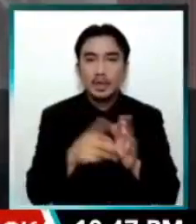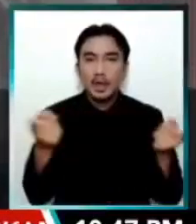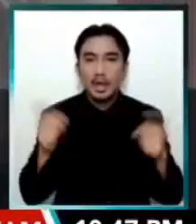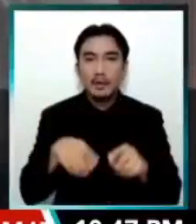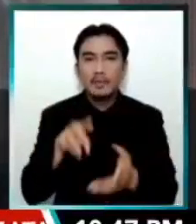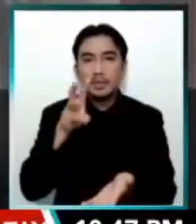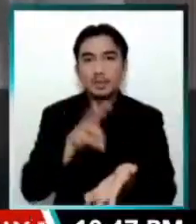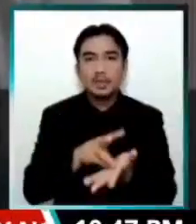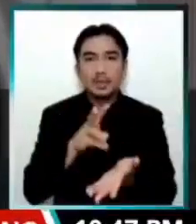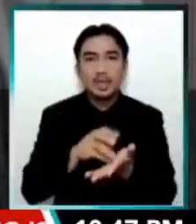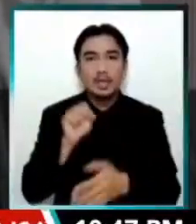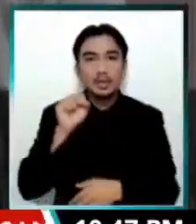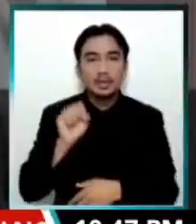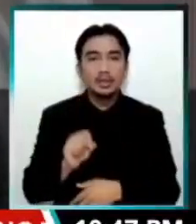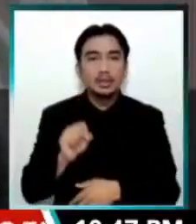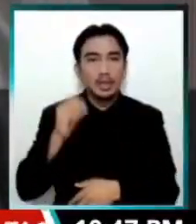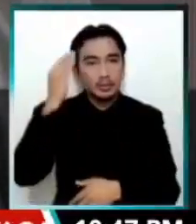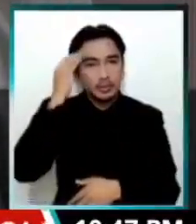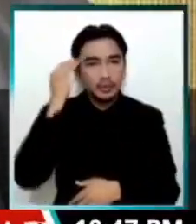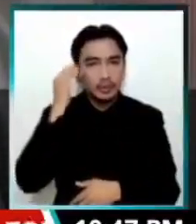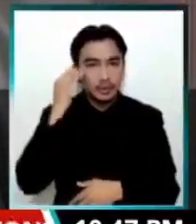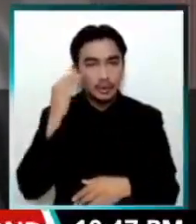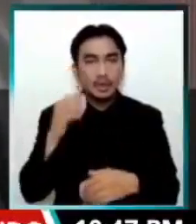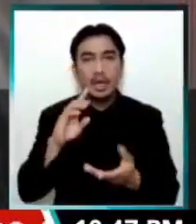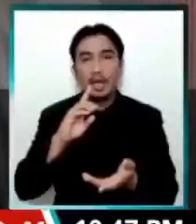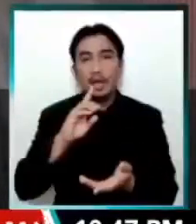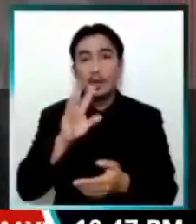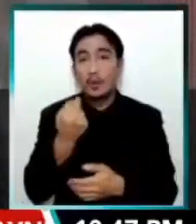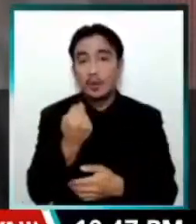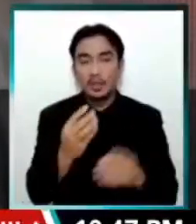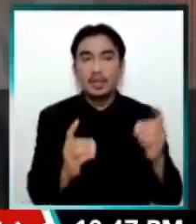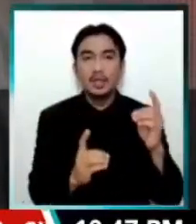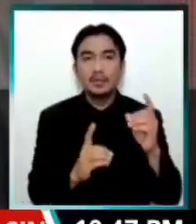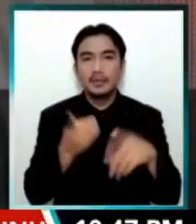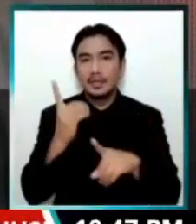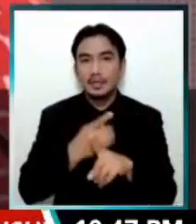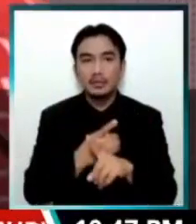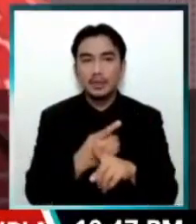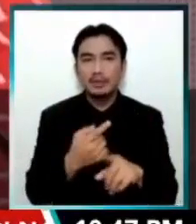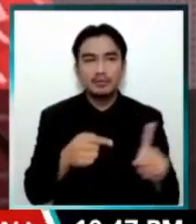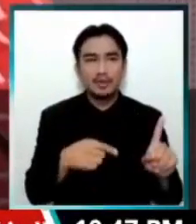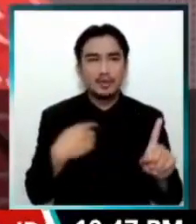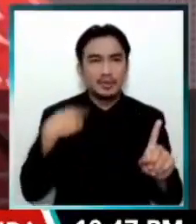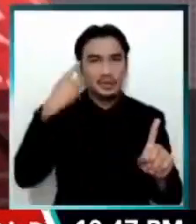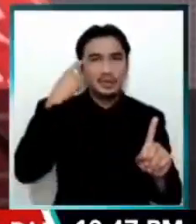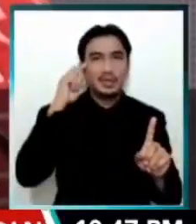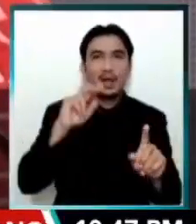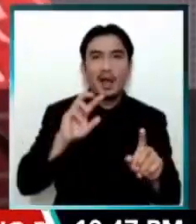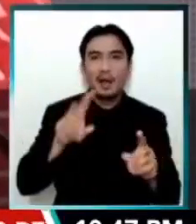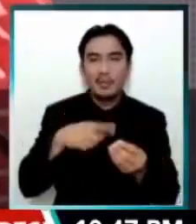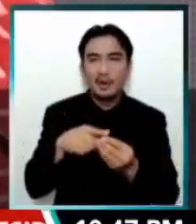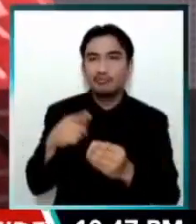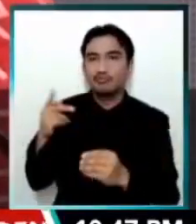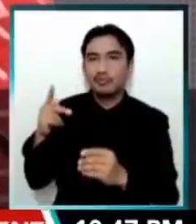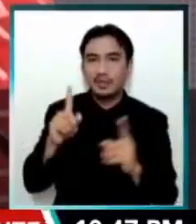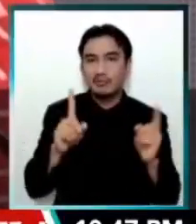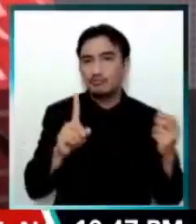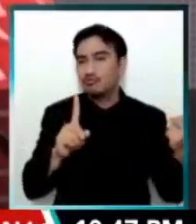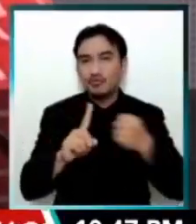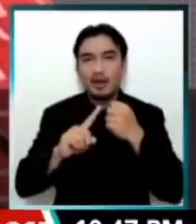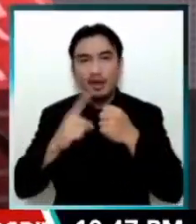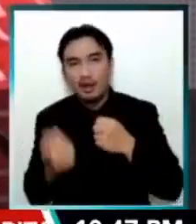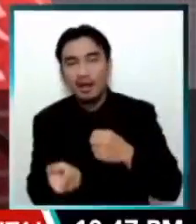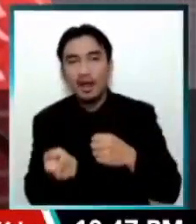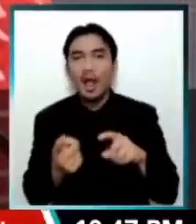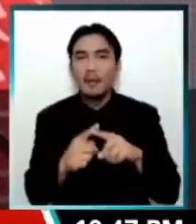Disyembre. Hindi naman daw naghahangad ng knockout si Pacquiao, pero naghahanda raw sila ng trainer na si Buboy Fernandez gaya ng pag-e-ensayo